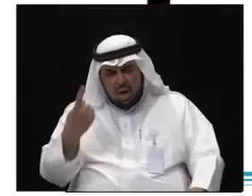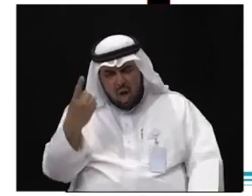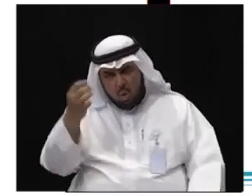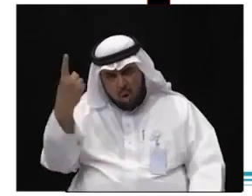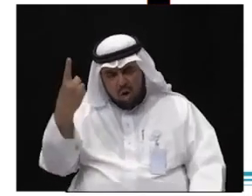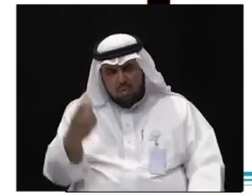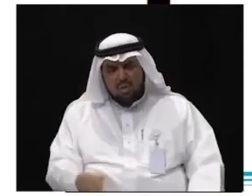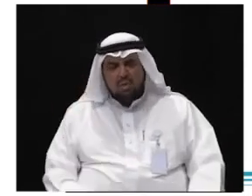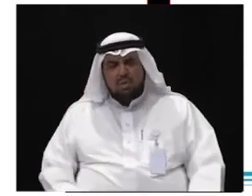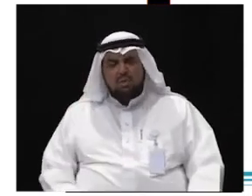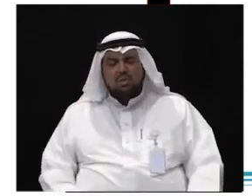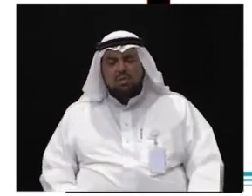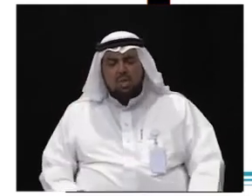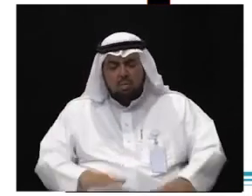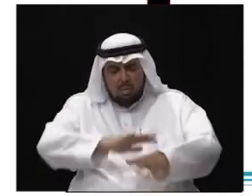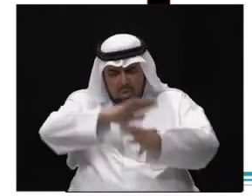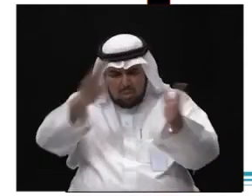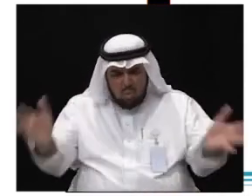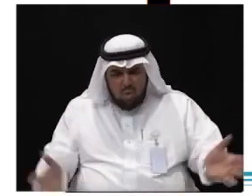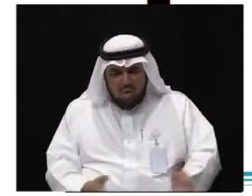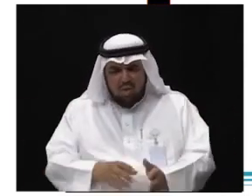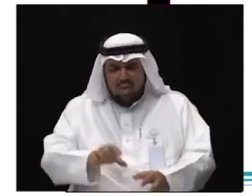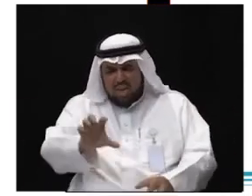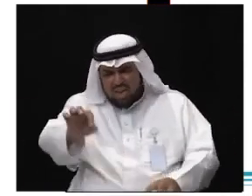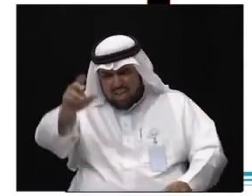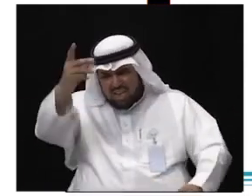واحد فقط ضمن مجموعة خيارات؟